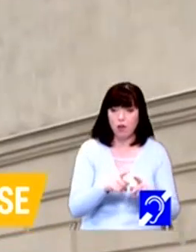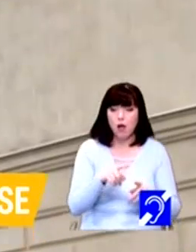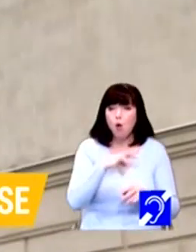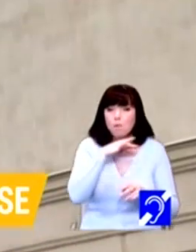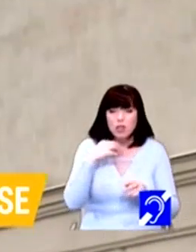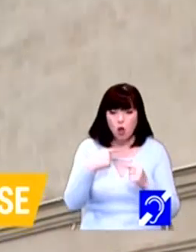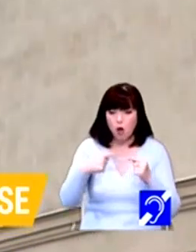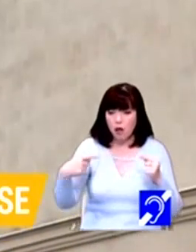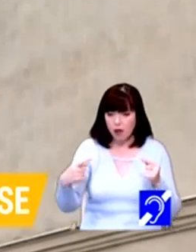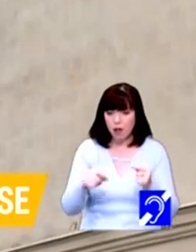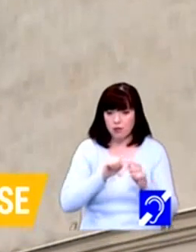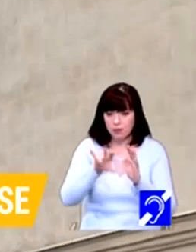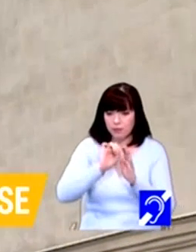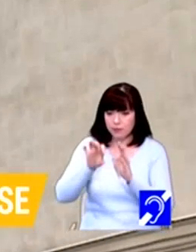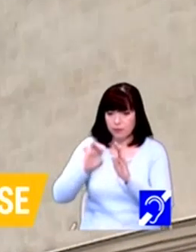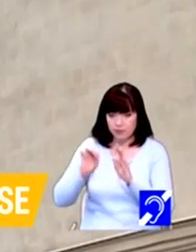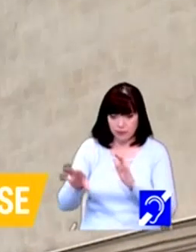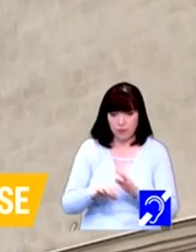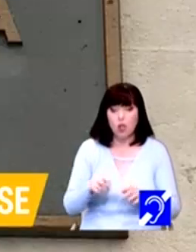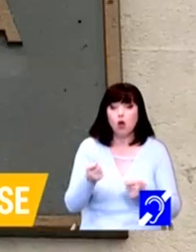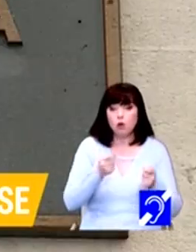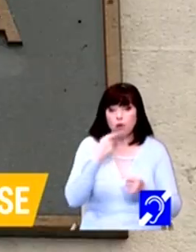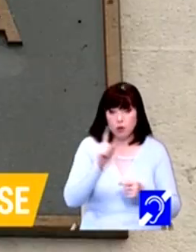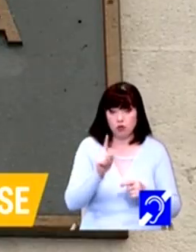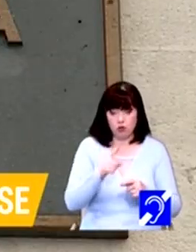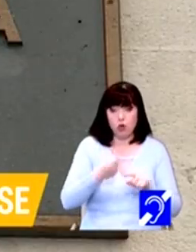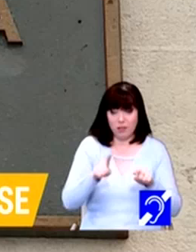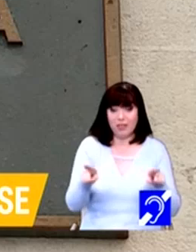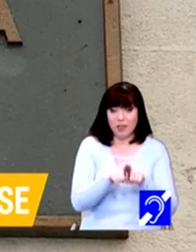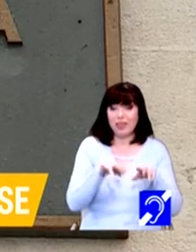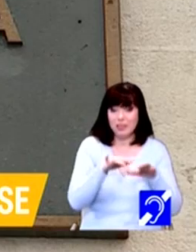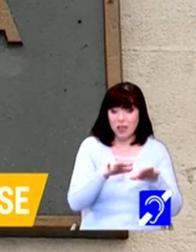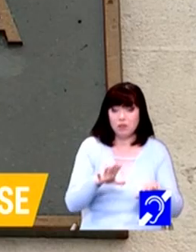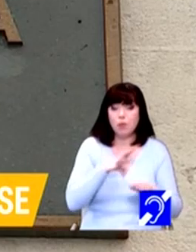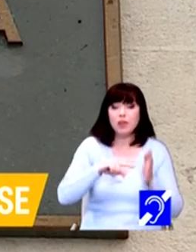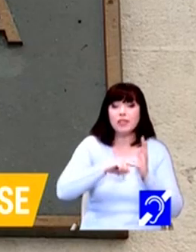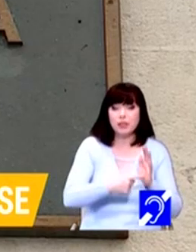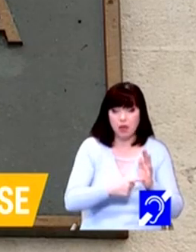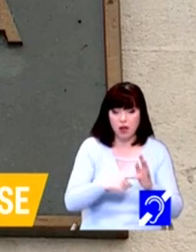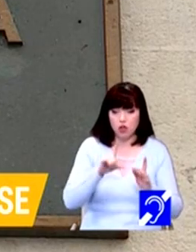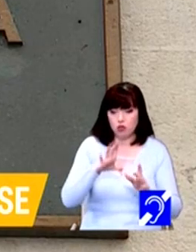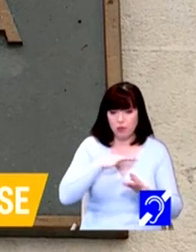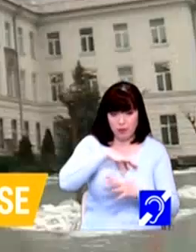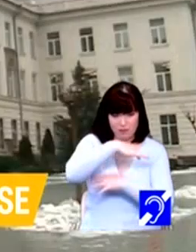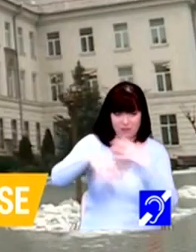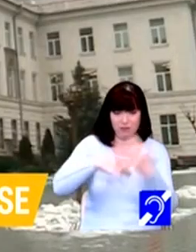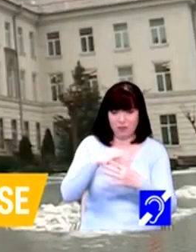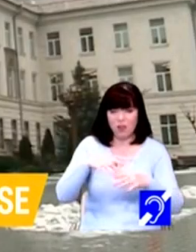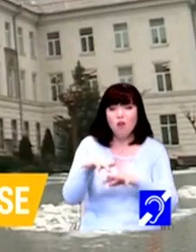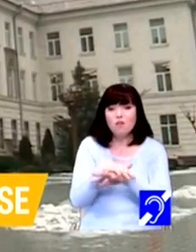diverse mijloace de informare în masă. Autoritățile precizează că acțiunile au avut ca scop crearea unor diversiuni